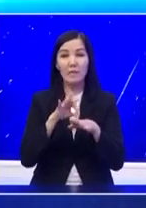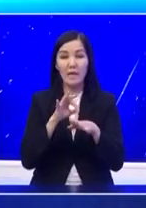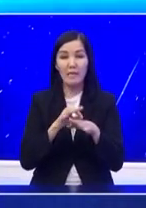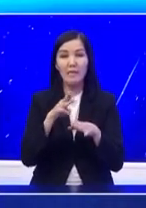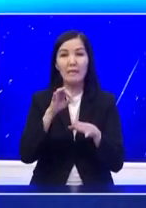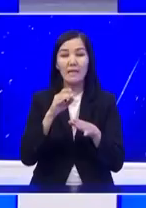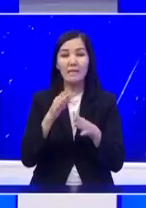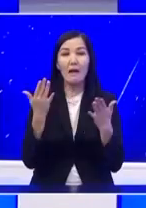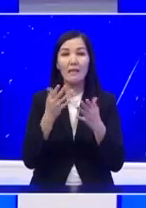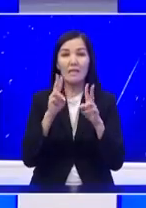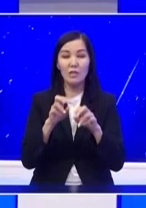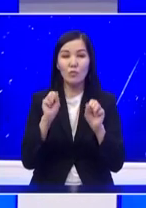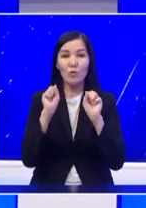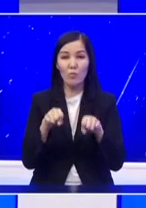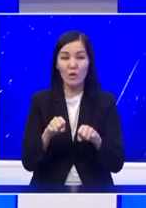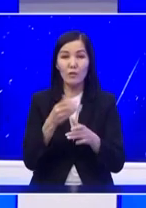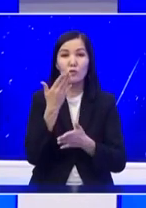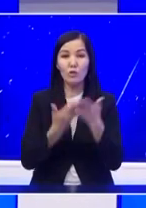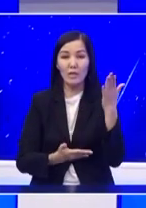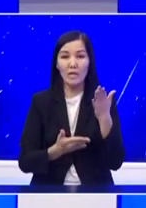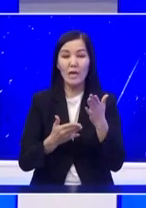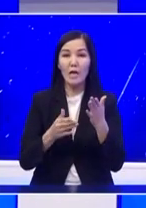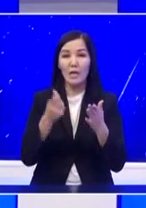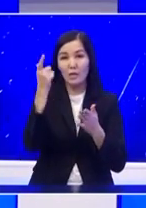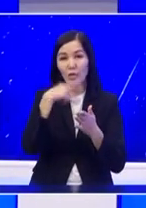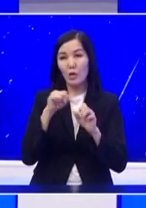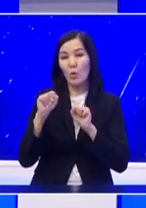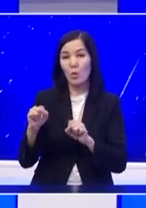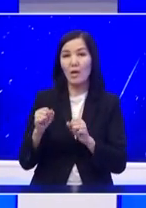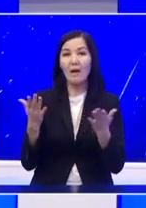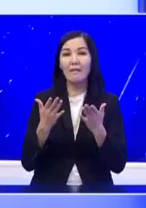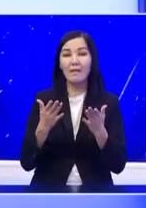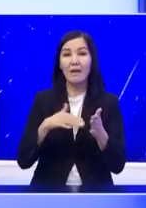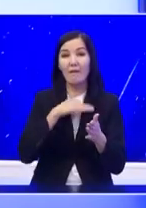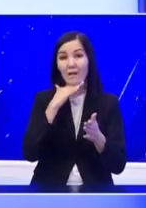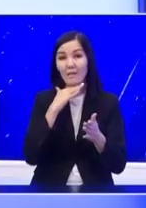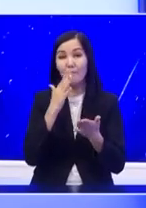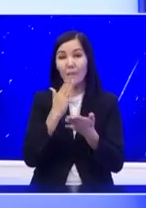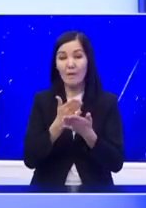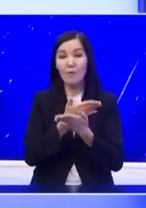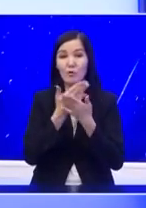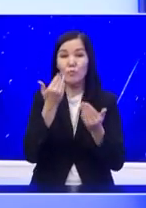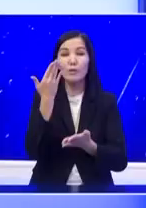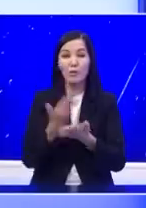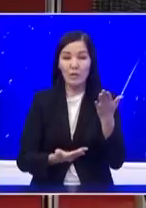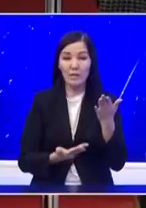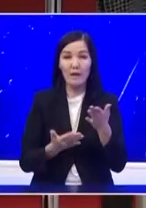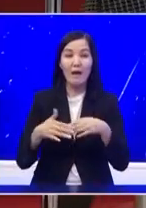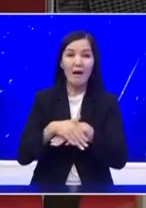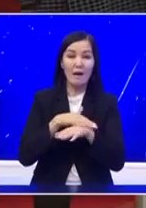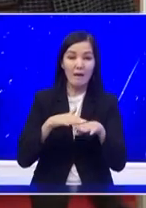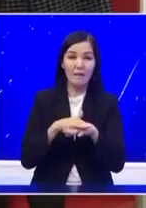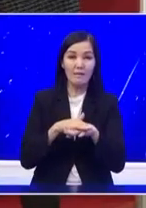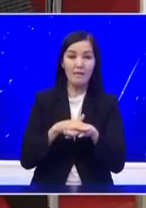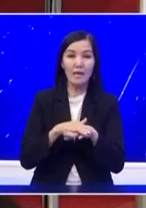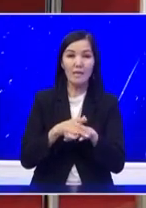жерде тапсыруға болатынын сұраса, енді бірі жеке қорғаныш құралдары қаншалықты жеткілікті екенін білді. Бүгінде жалпы халықтың жеке